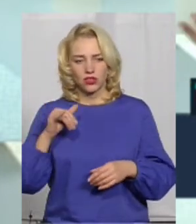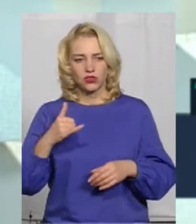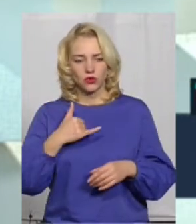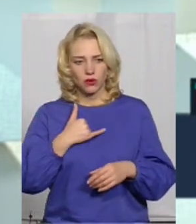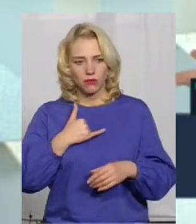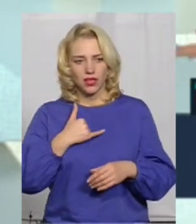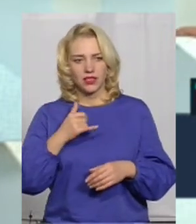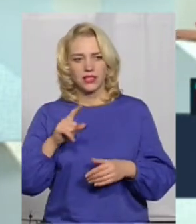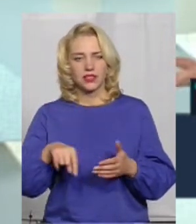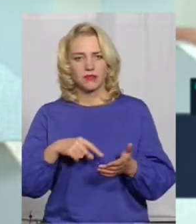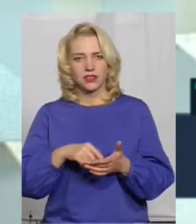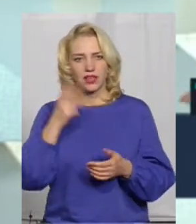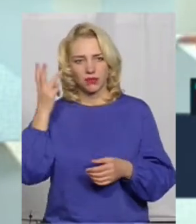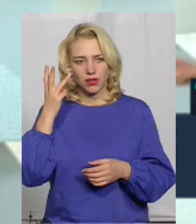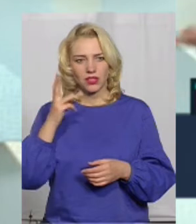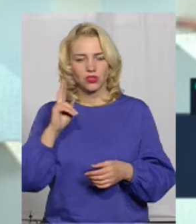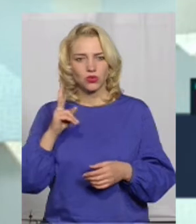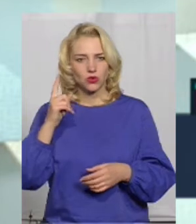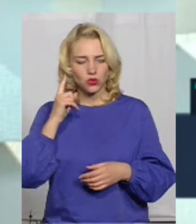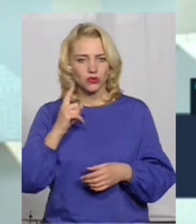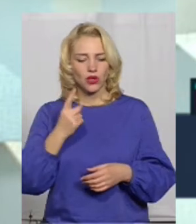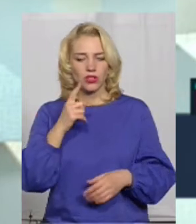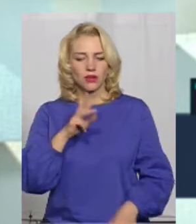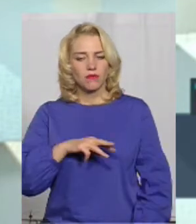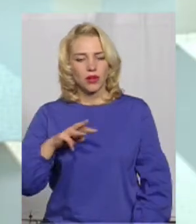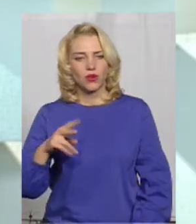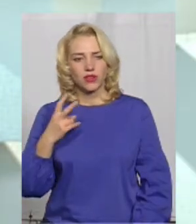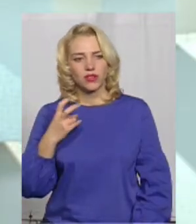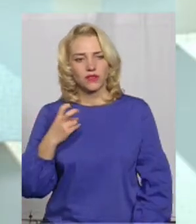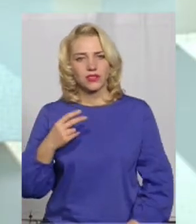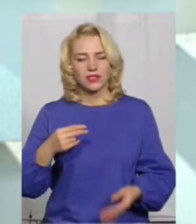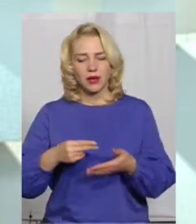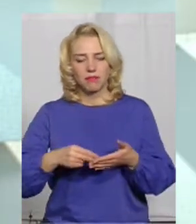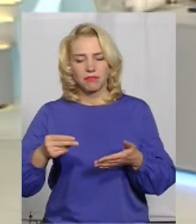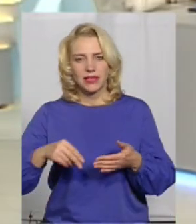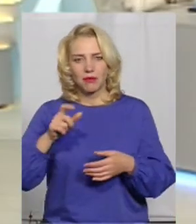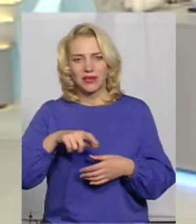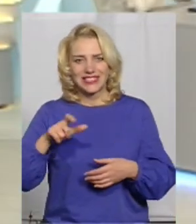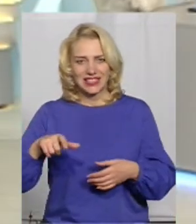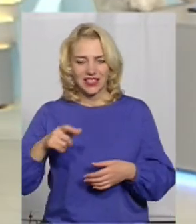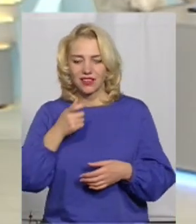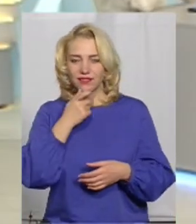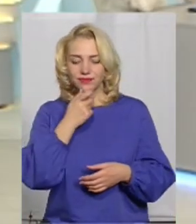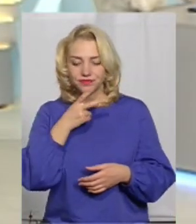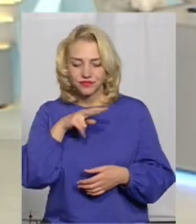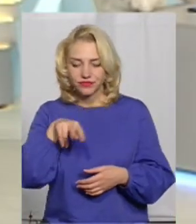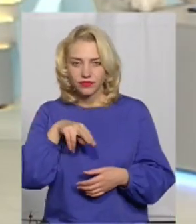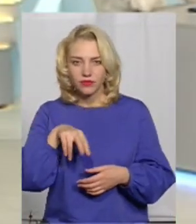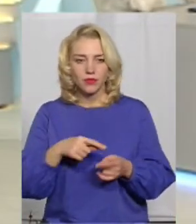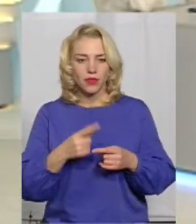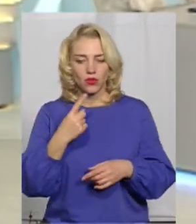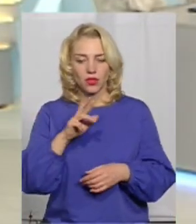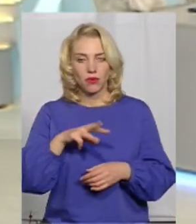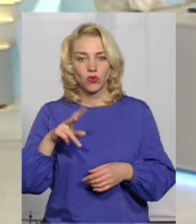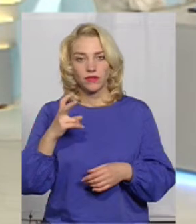мене з Хмельницького 1 200 000 підписників. Хіба це не круто? А от цікаво, 1 200 000 –